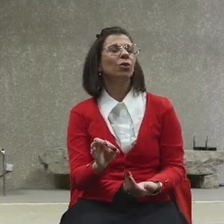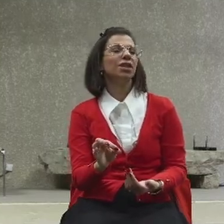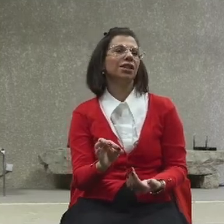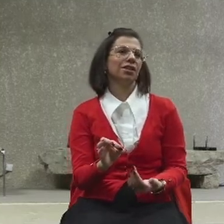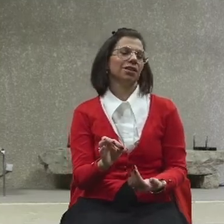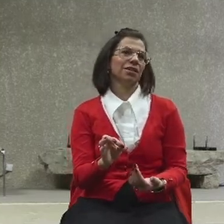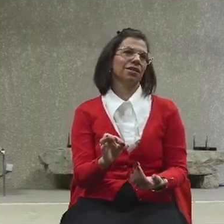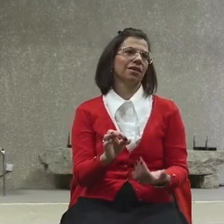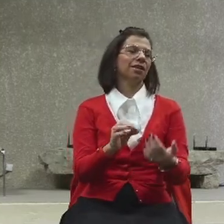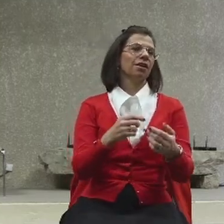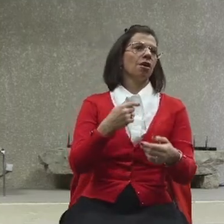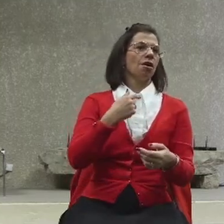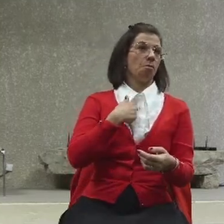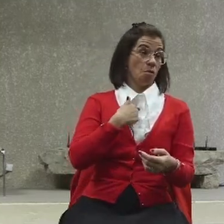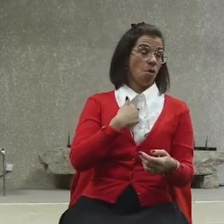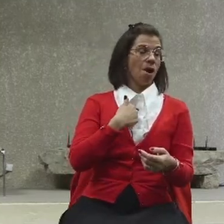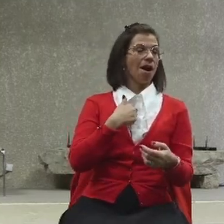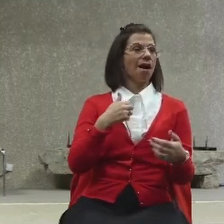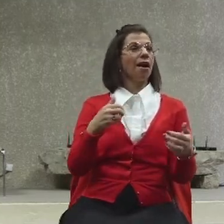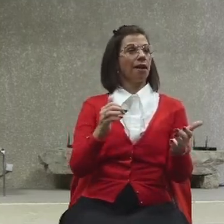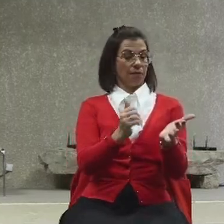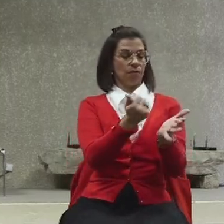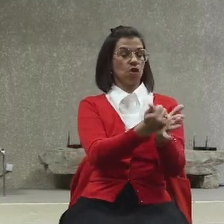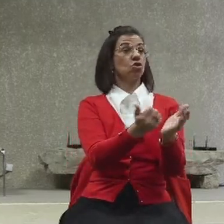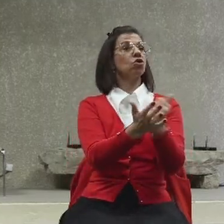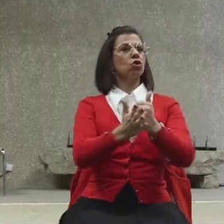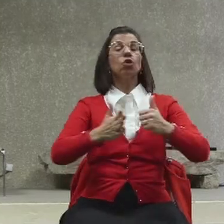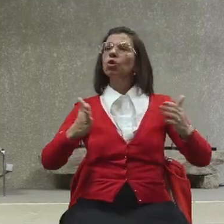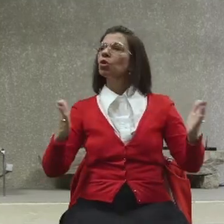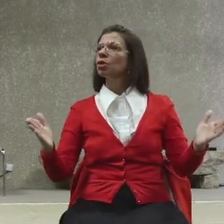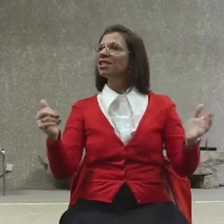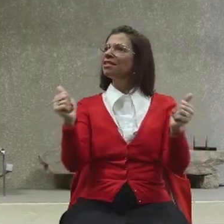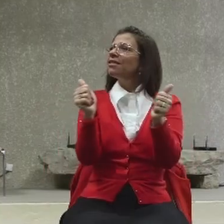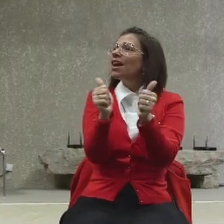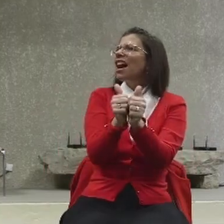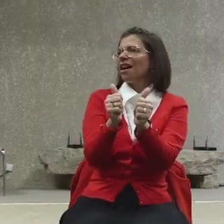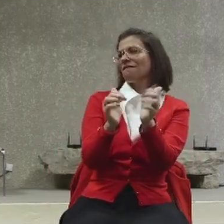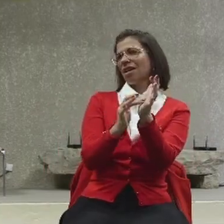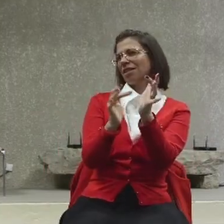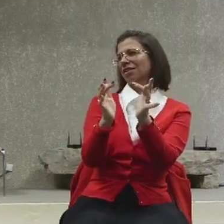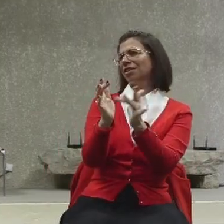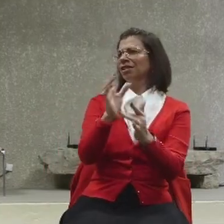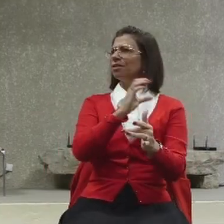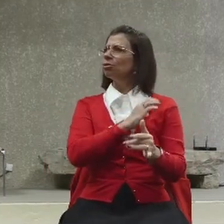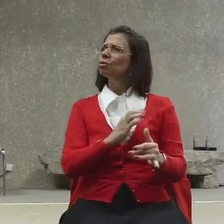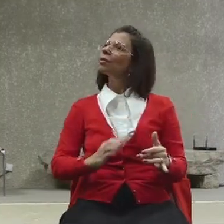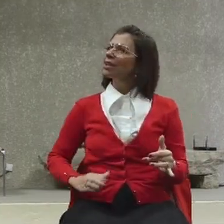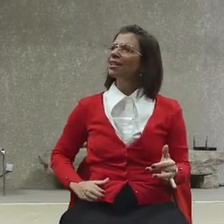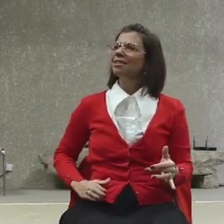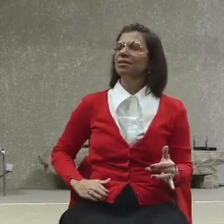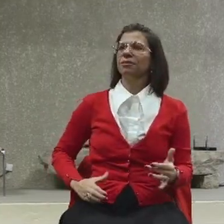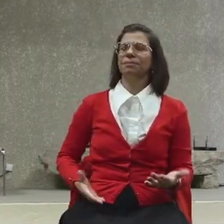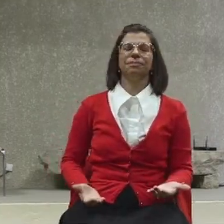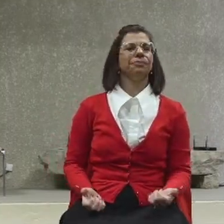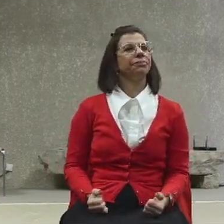peut-être addict, drogué, alcoolique, peut-être adultère, le craintif, le